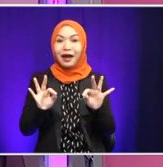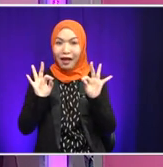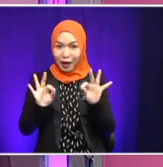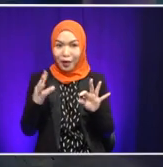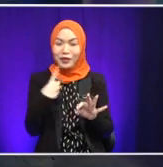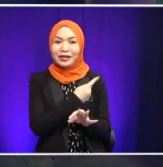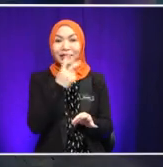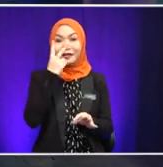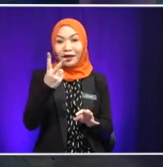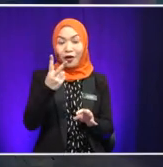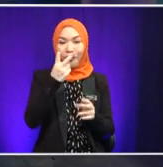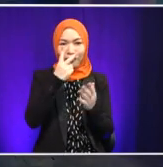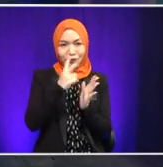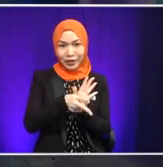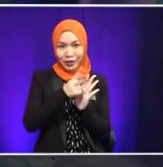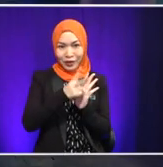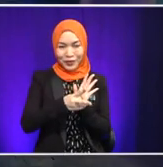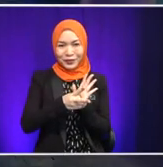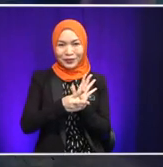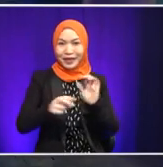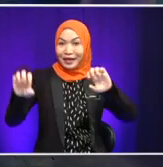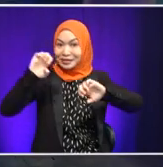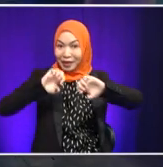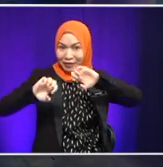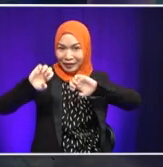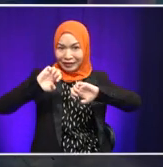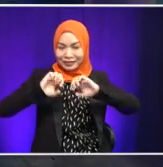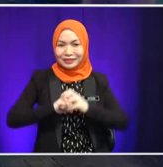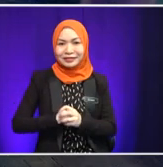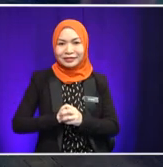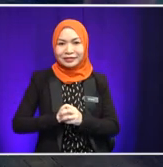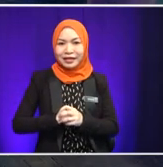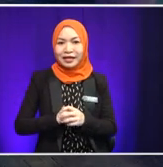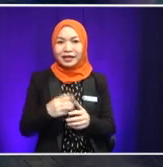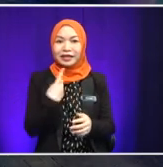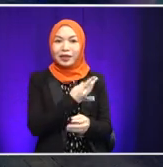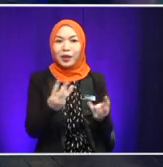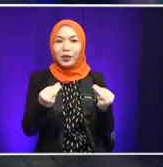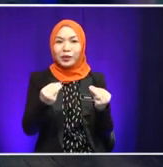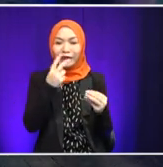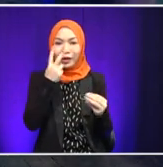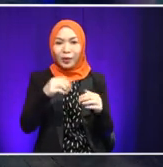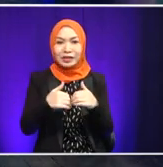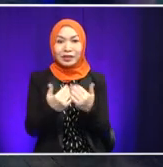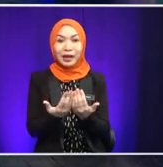eksperimen ya satu video eksperimen dan kita akan tengok Bagaimana video tersebut